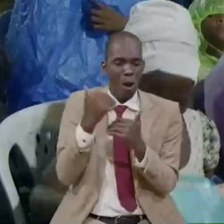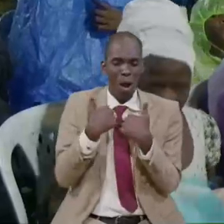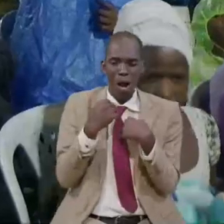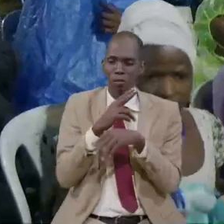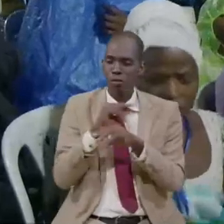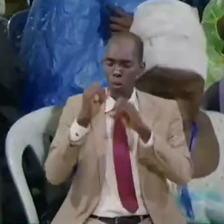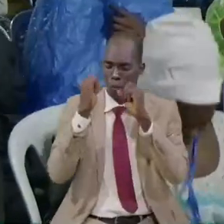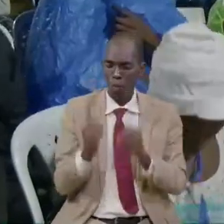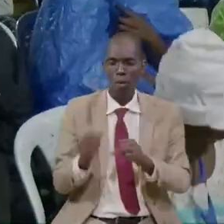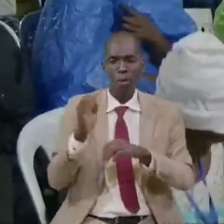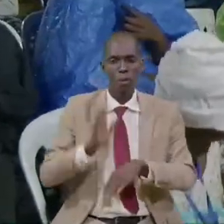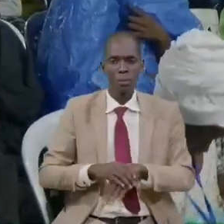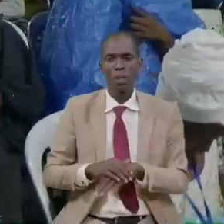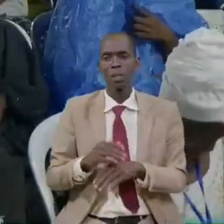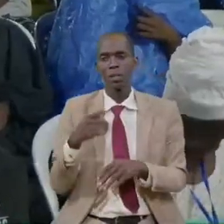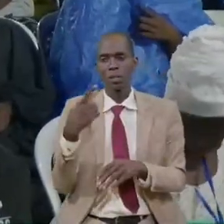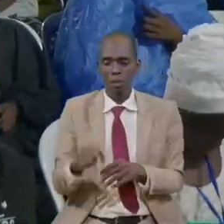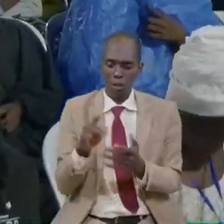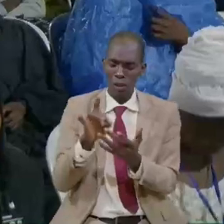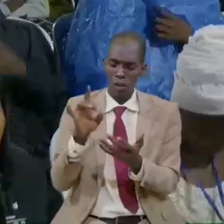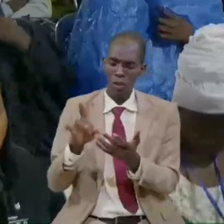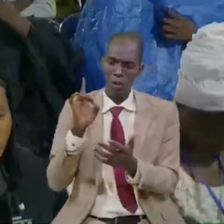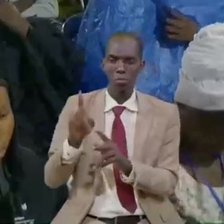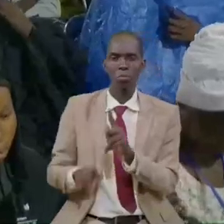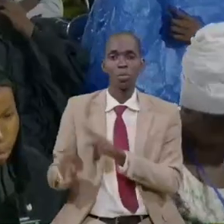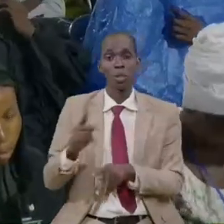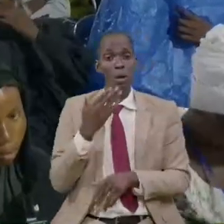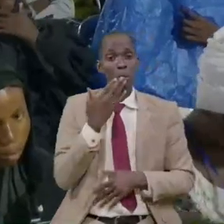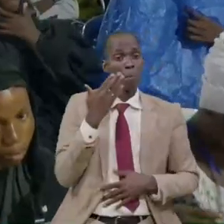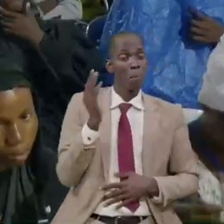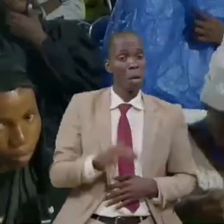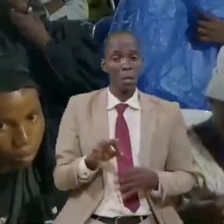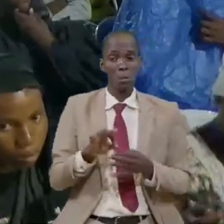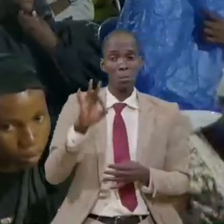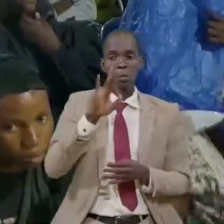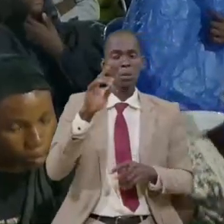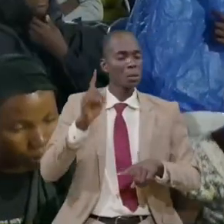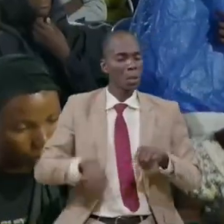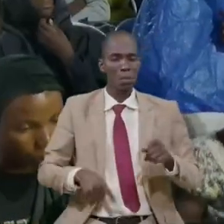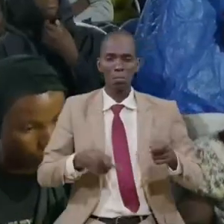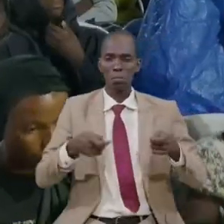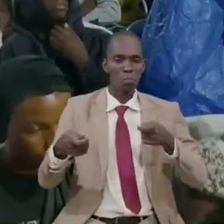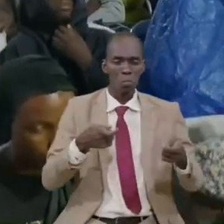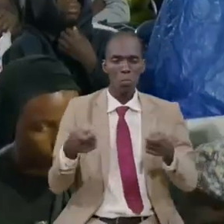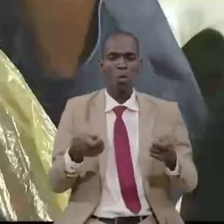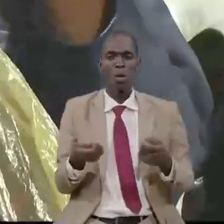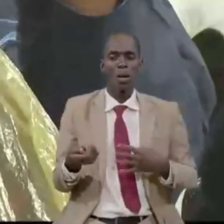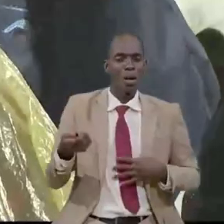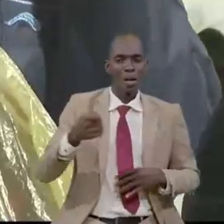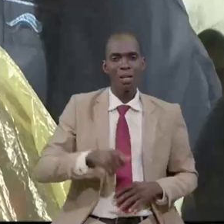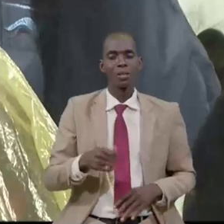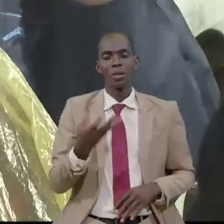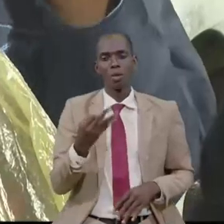une race élue. Les démons n'auront plus de contrôle sur